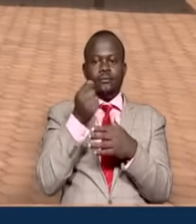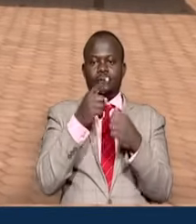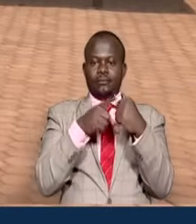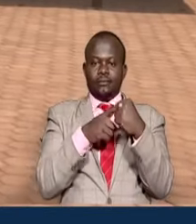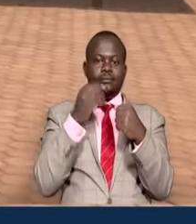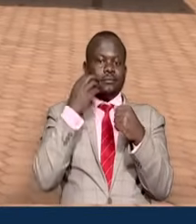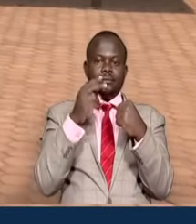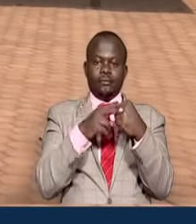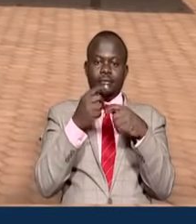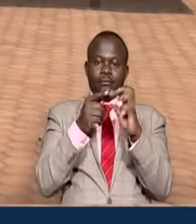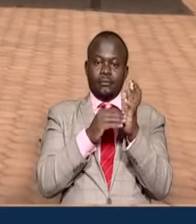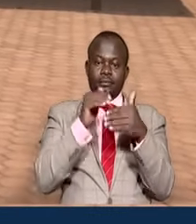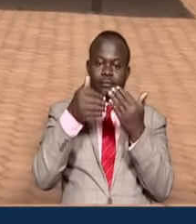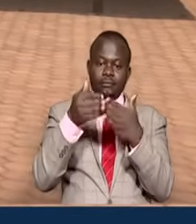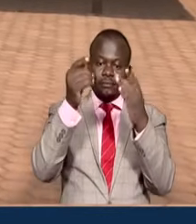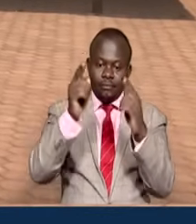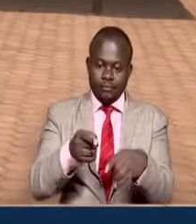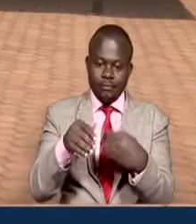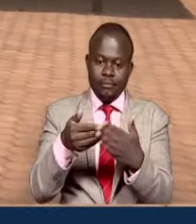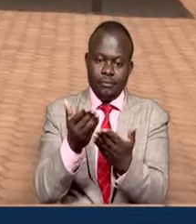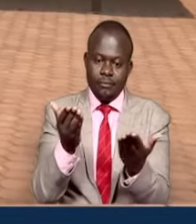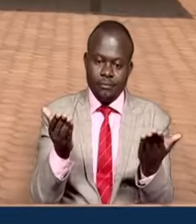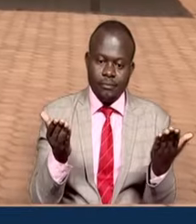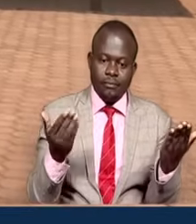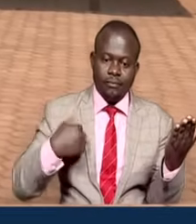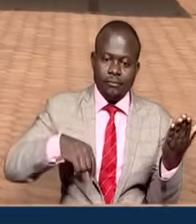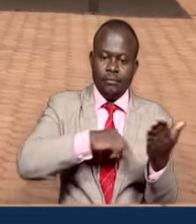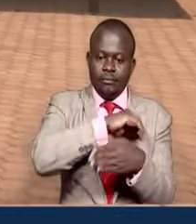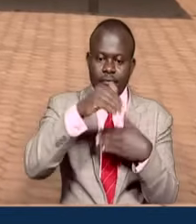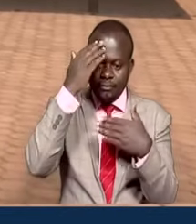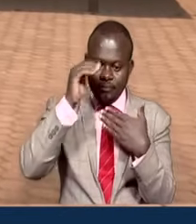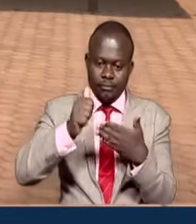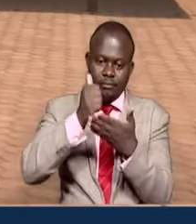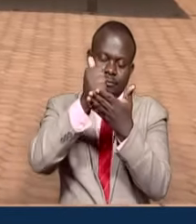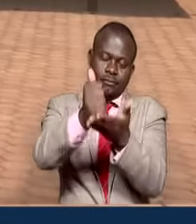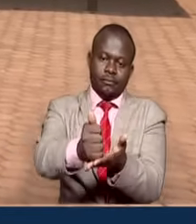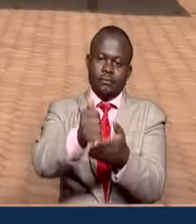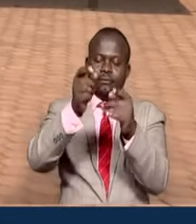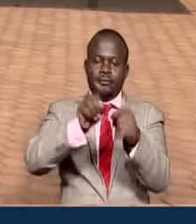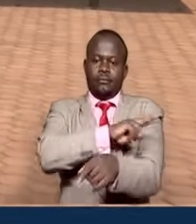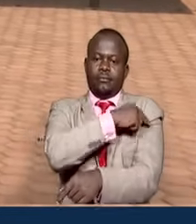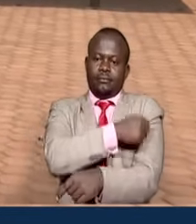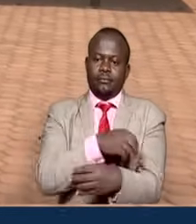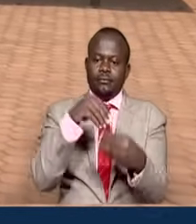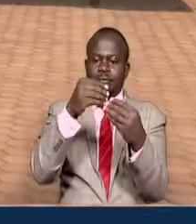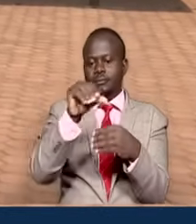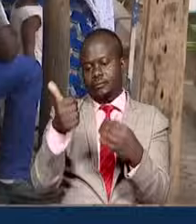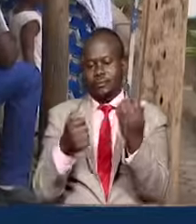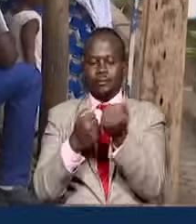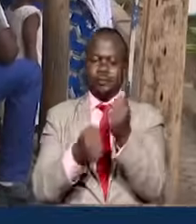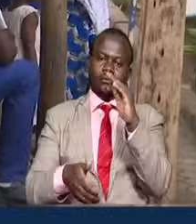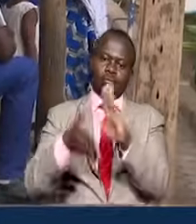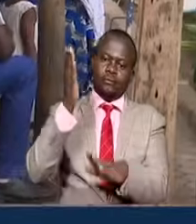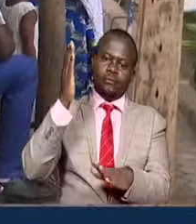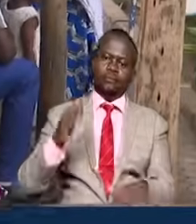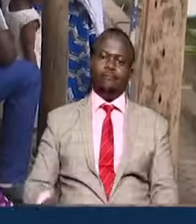amezi 7, ariko iyo ambulance iri hano ako gaprimatire baradufasha kugira ngo tumugeze ku bitaro bamuvuye bamuha ubundi bufasha bwihuse.